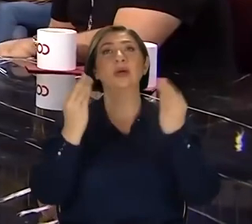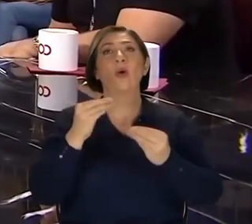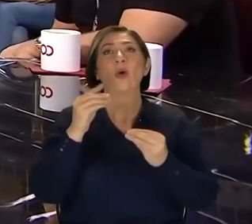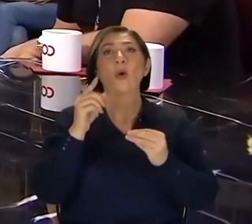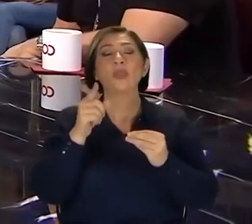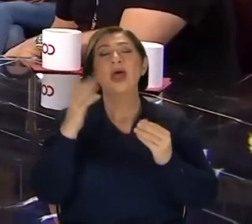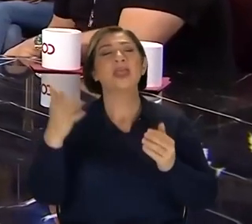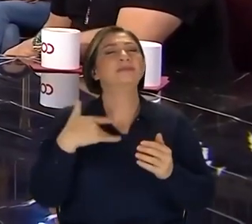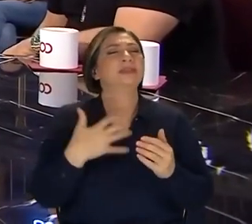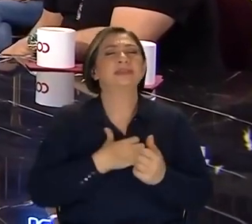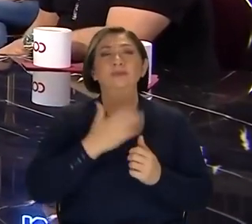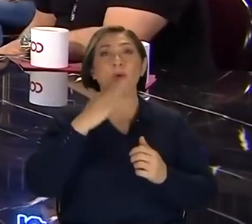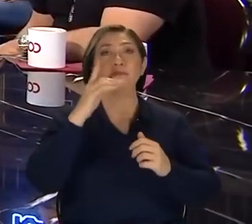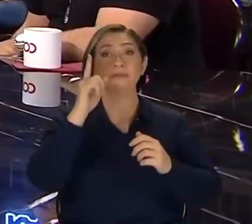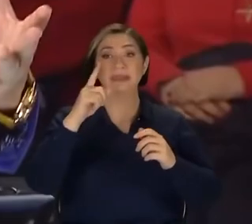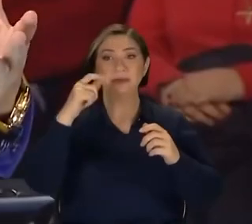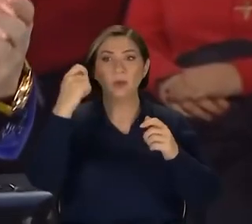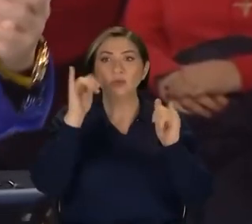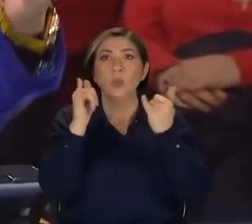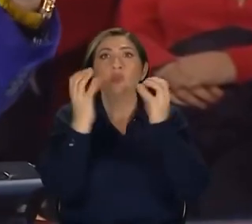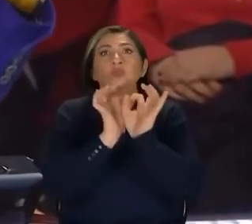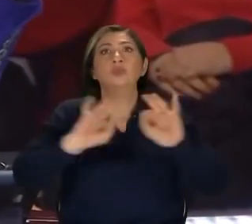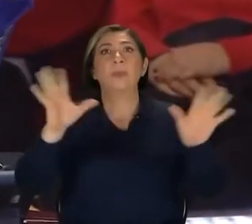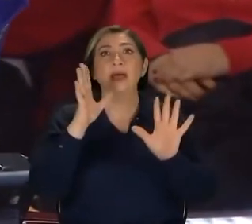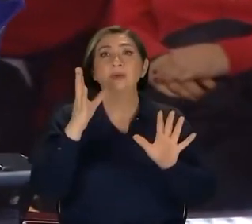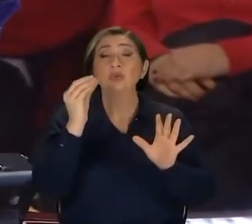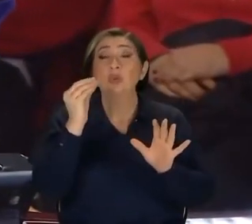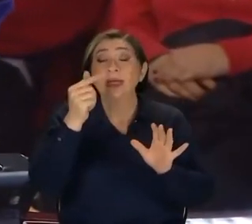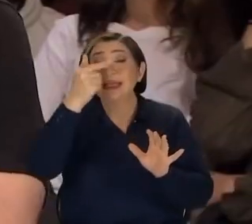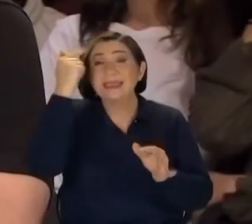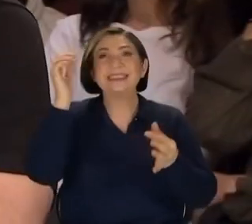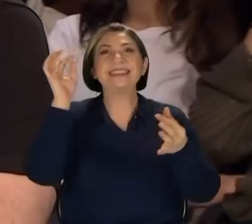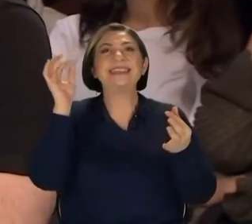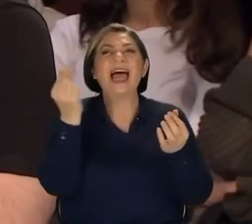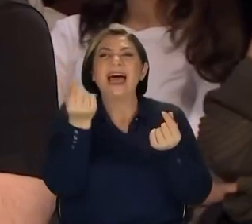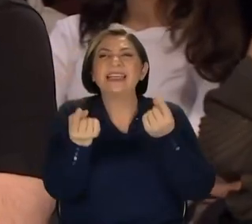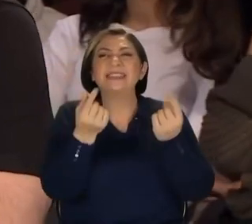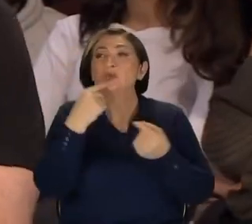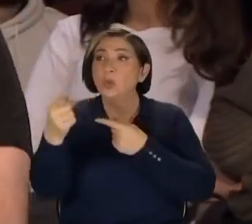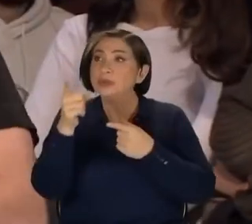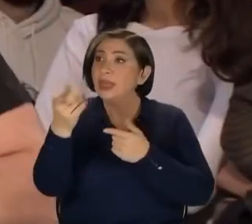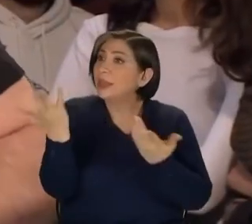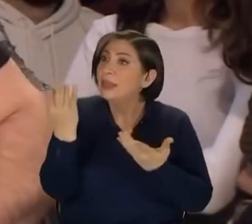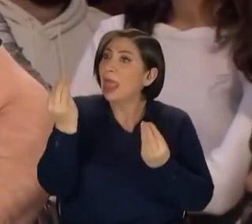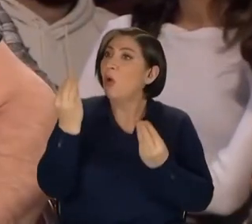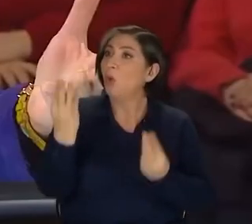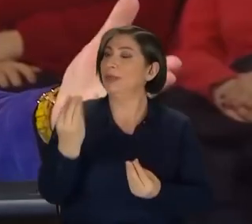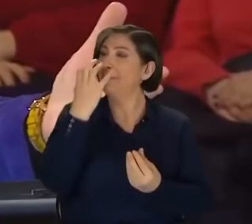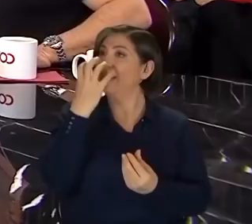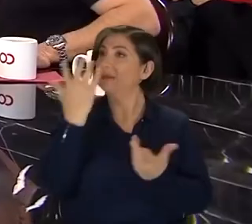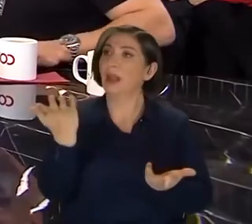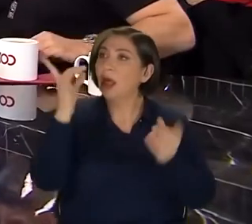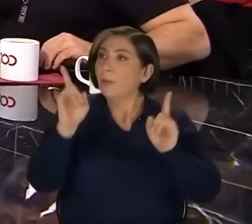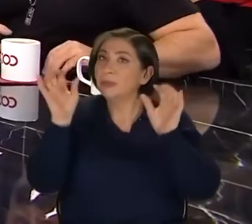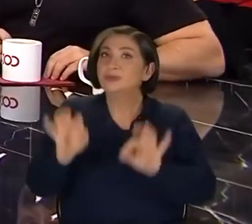yana çok şanslıyım. Ne diyorlar mesela? Bir sahnede çok güzel oynadım falan diyorlar mı? Çok nadir söylüyorlar. Şimdi yeni, çok yakar. Niye söylemiyorlar? Niye senden iyi olmanı beklediler